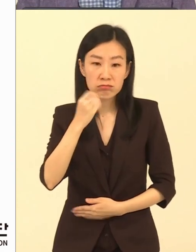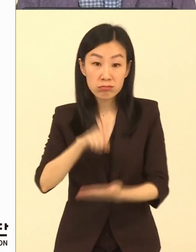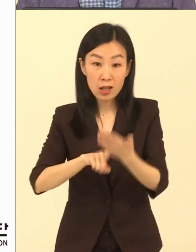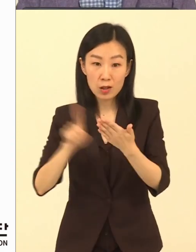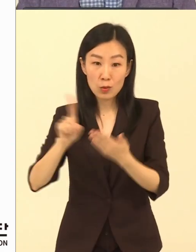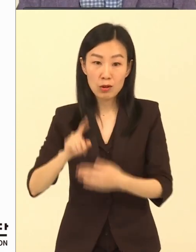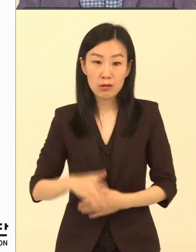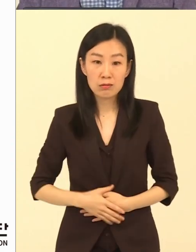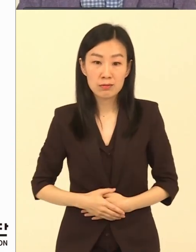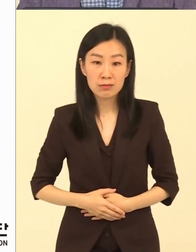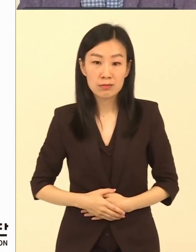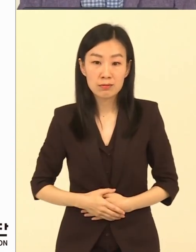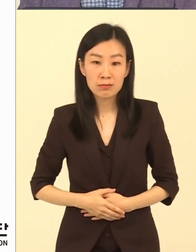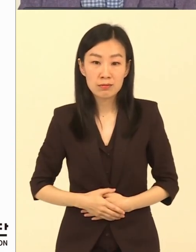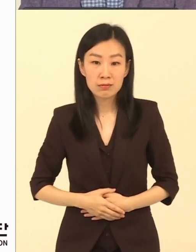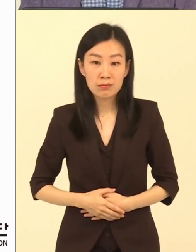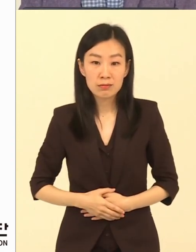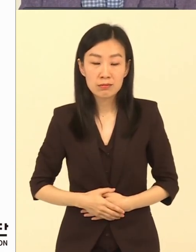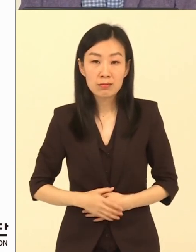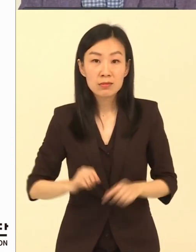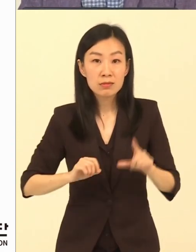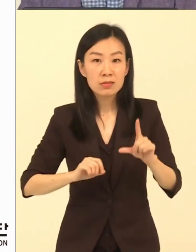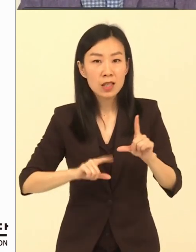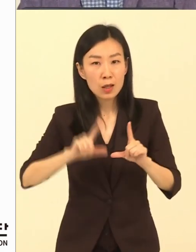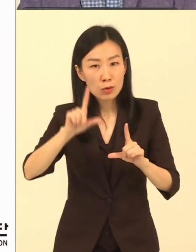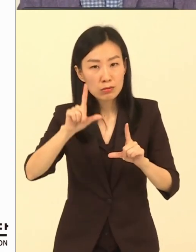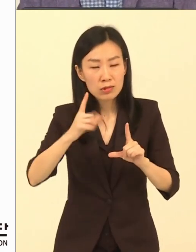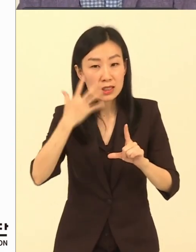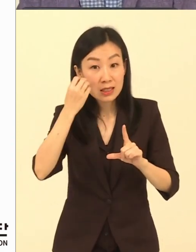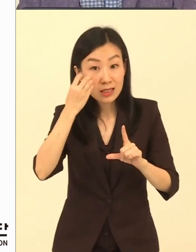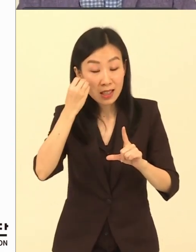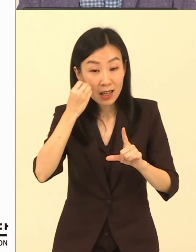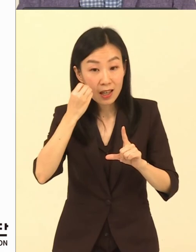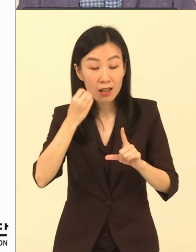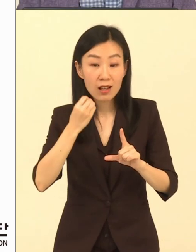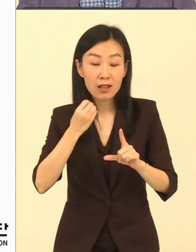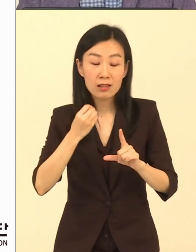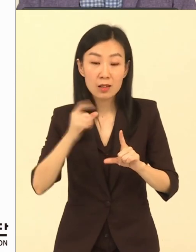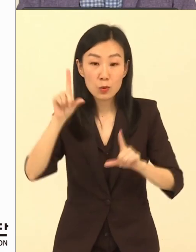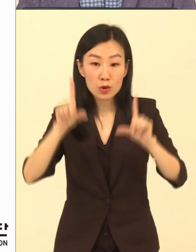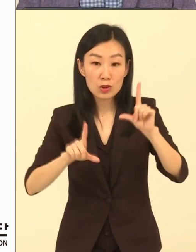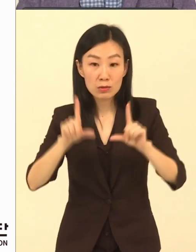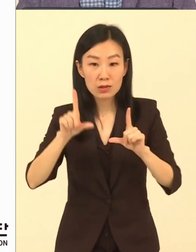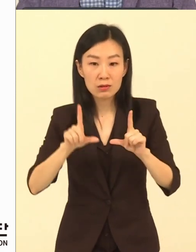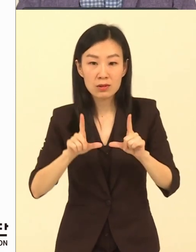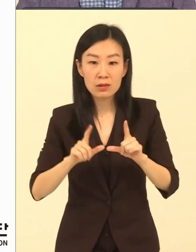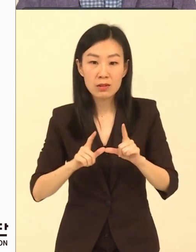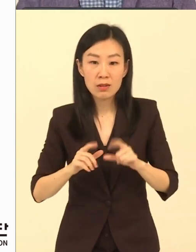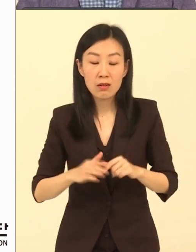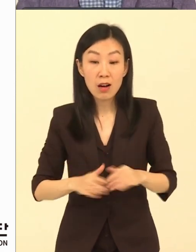대부분의 이상 반응은 경증입니다. 이 중 80%는